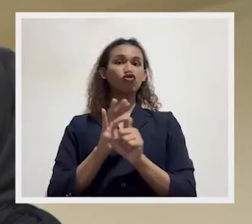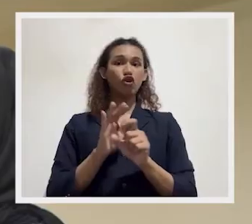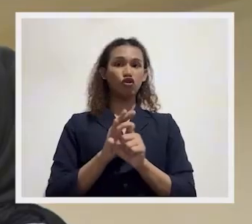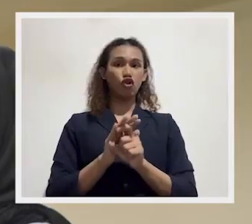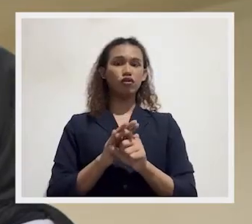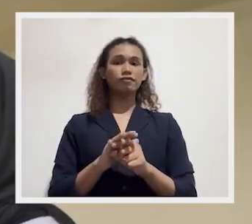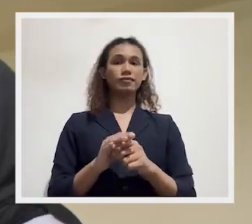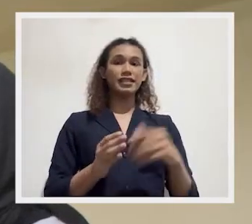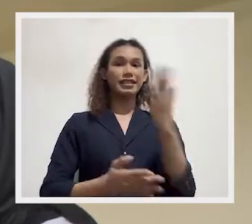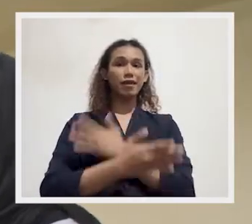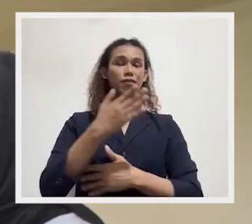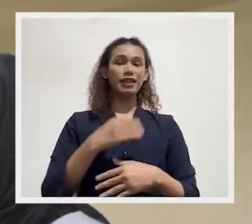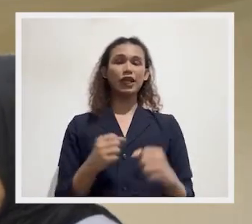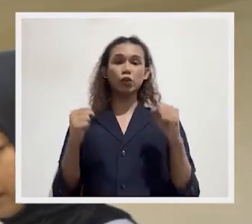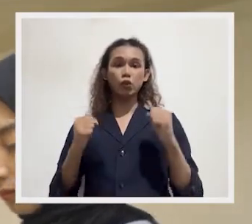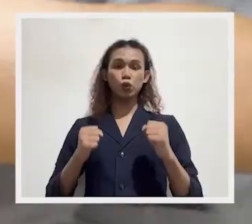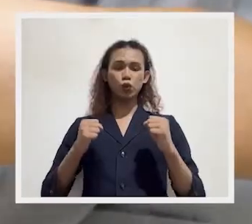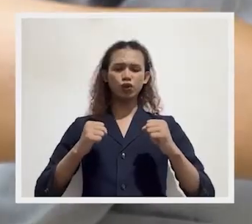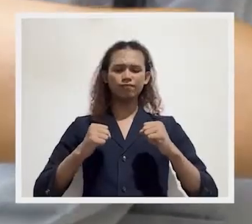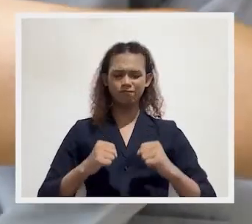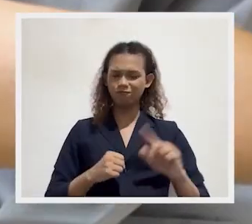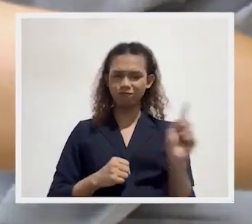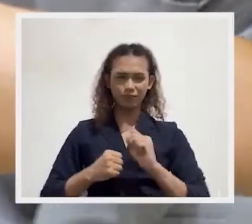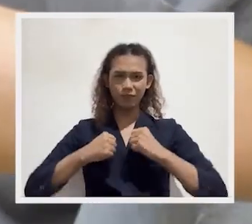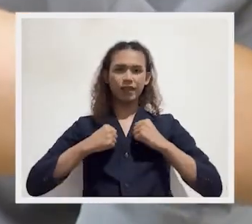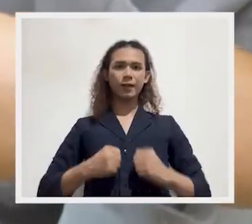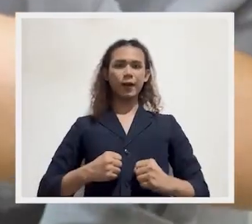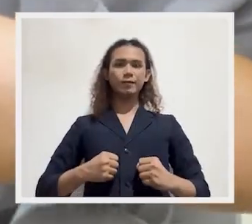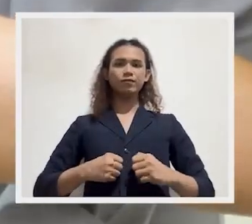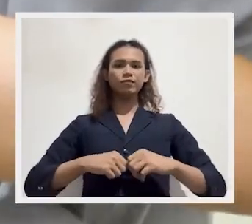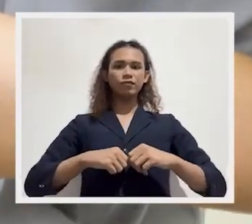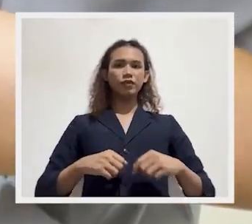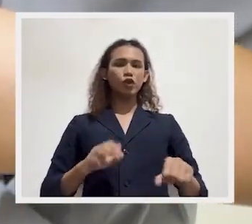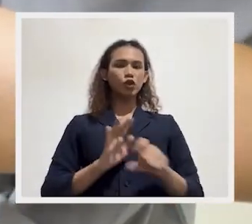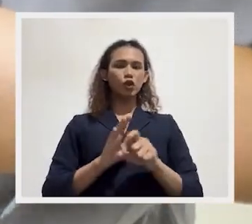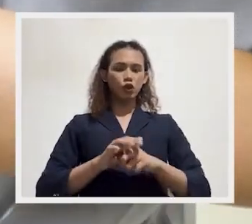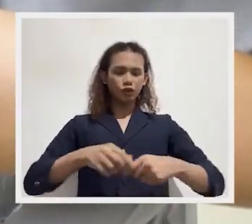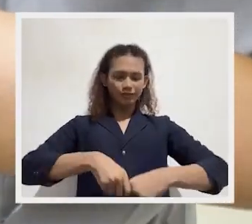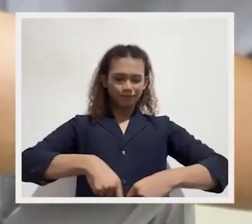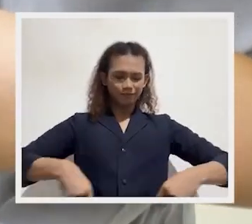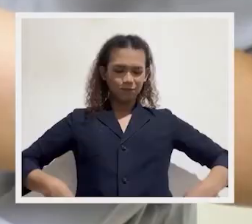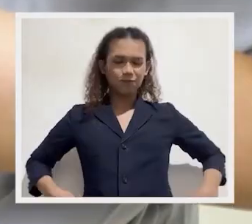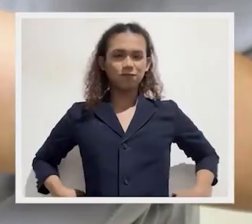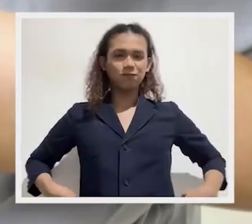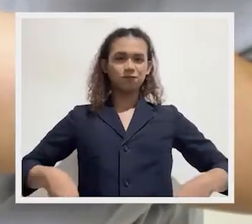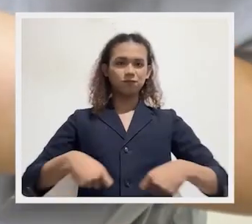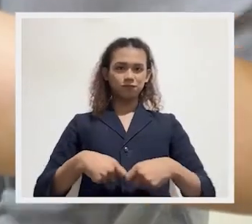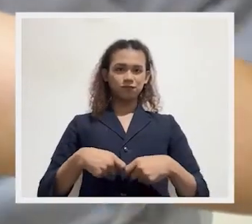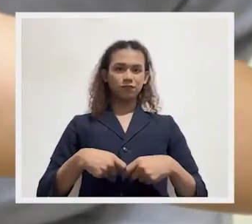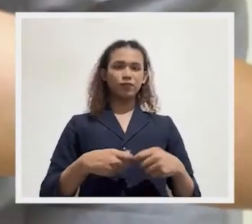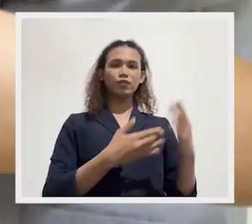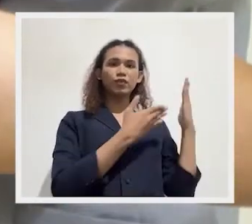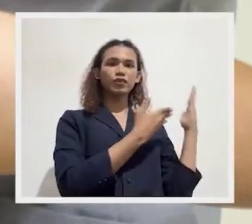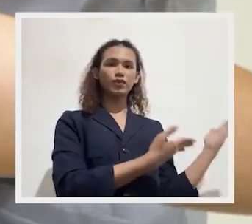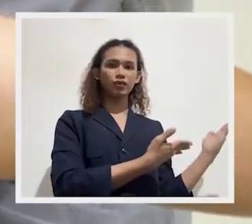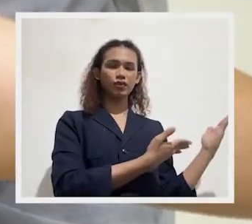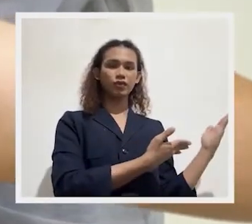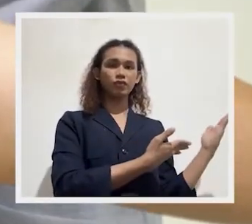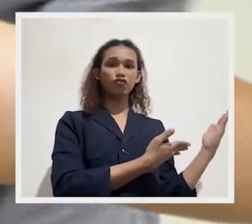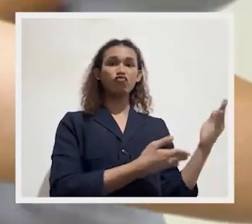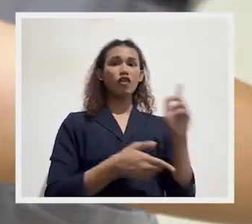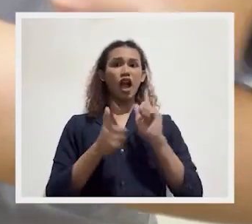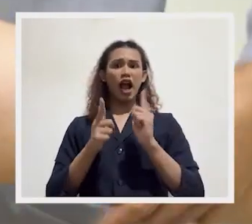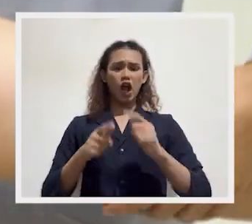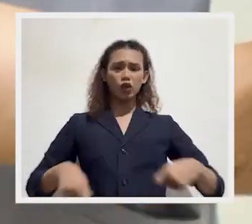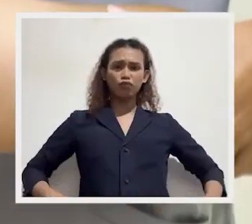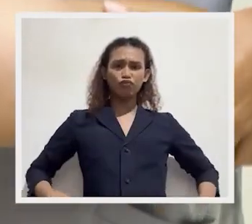Posisikan pasien disabilitas duduk dengan tegak sempurna, kemudian ukur antara sudut inferior kosta terakhir dengan iliaka. Bila